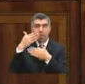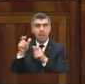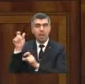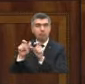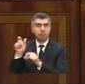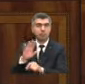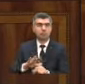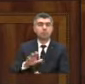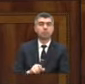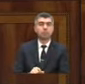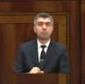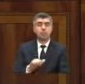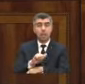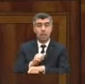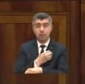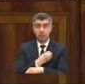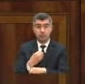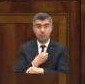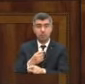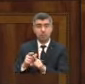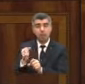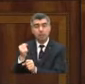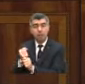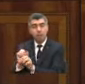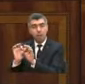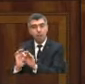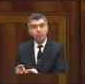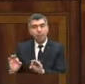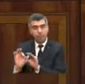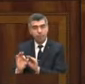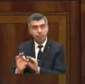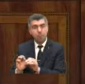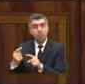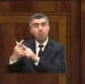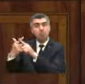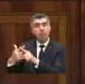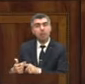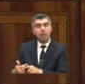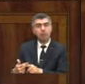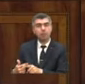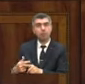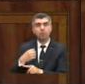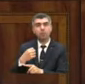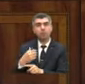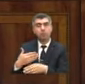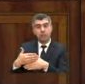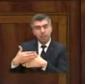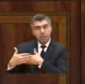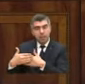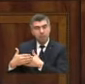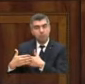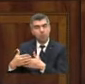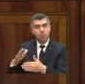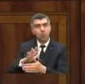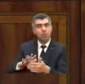هذه التغطية عن أو التعويض عن فقدان الشغل، مناصب الشغل، خصها ميزانية ضخمة، ربما ما يكونش عندنا على المدى القريب أو حتى المدى البعيد